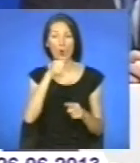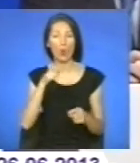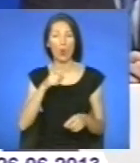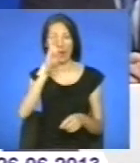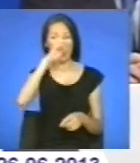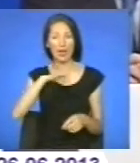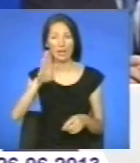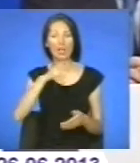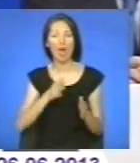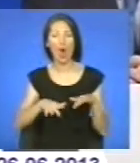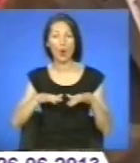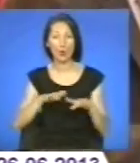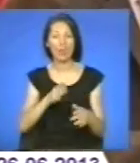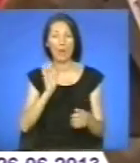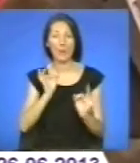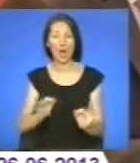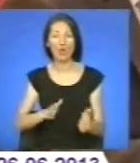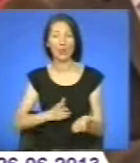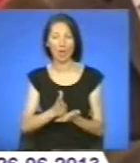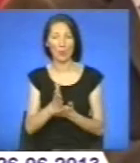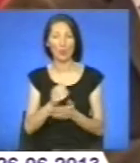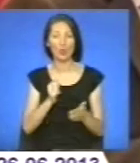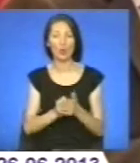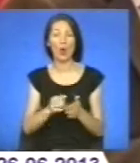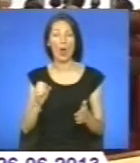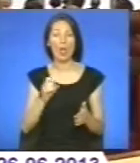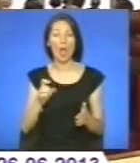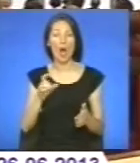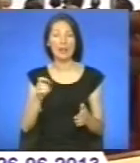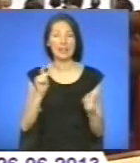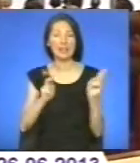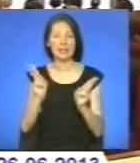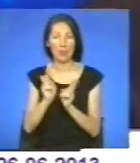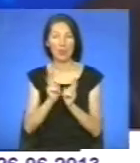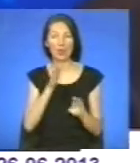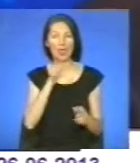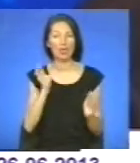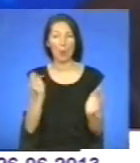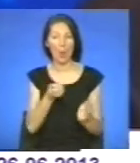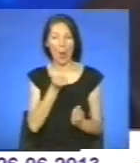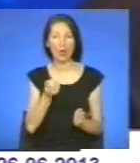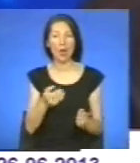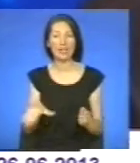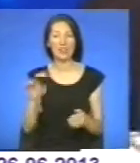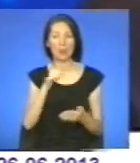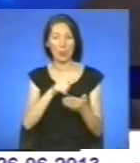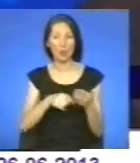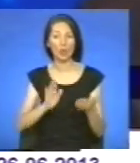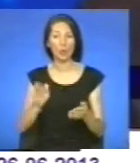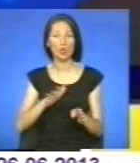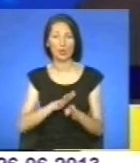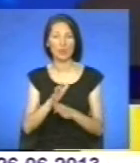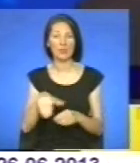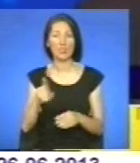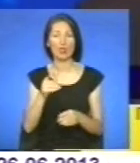правильному напрямку. До Вільнюського саміту часу обмаль, утім усі пункти будуть виконані. Все, що ми взяли на себе,